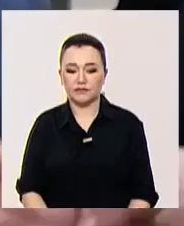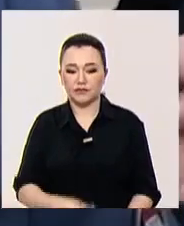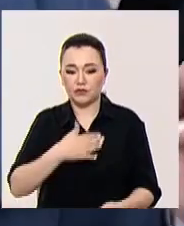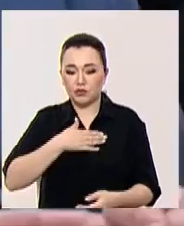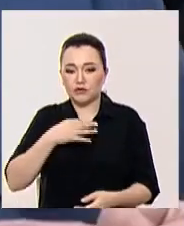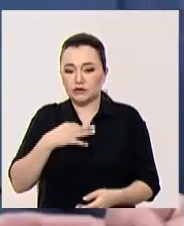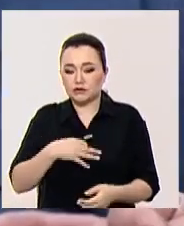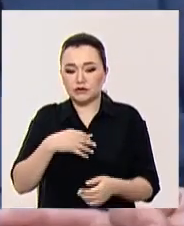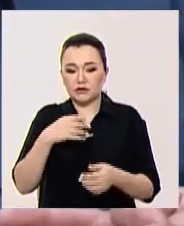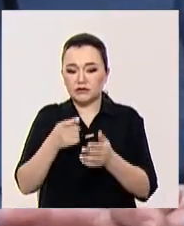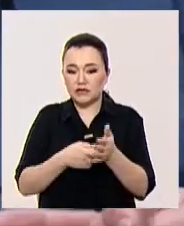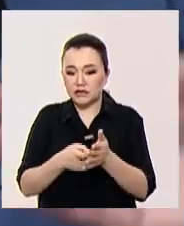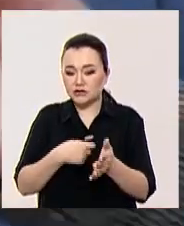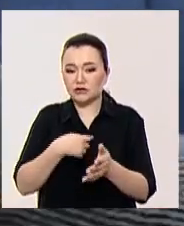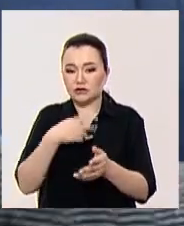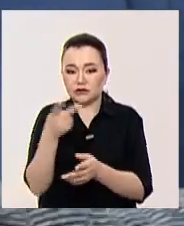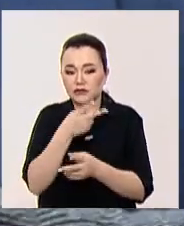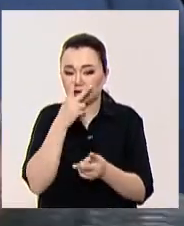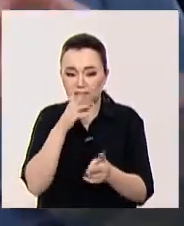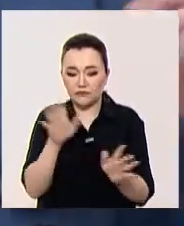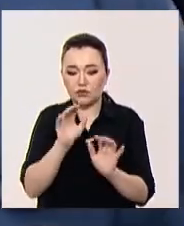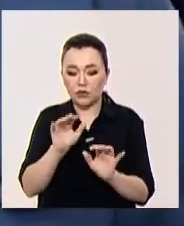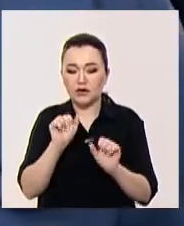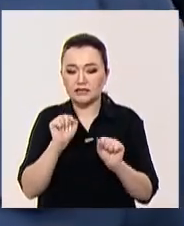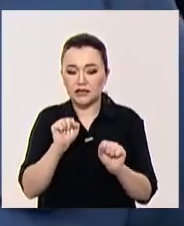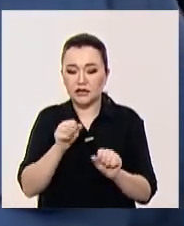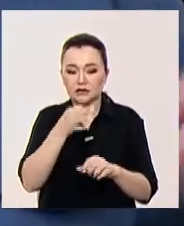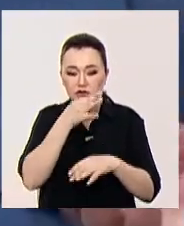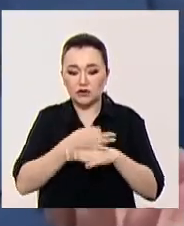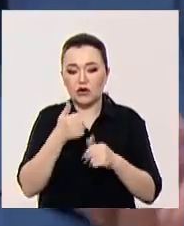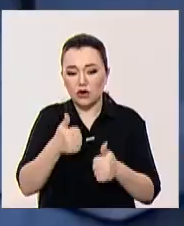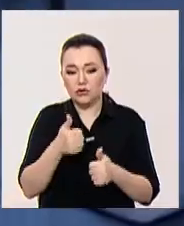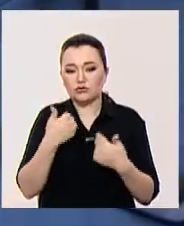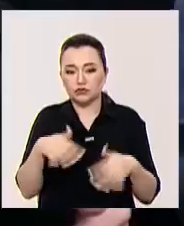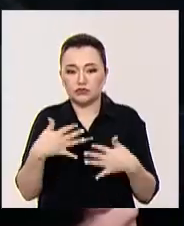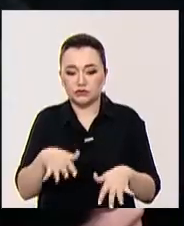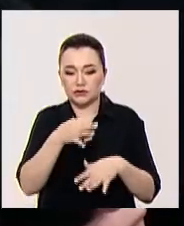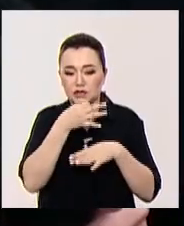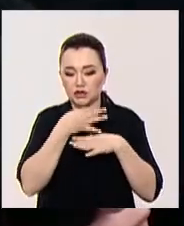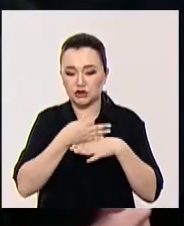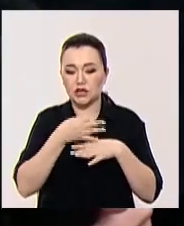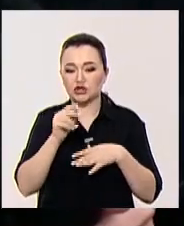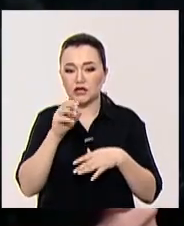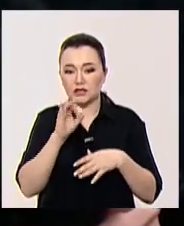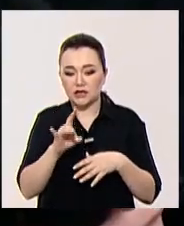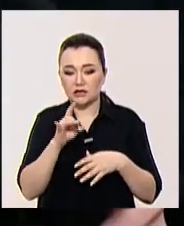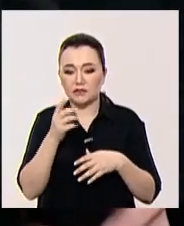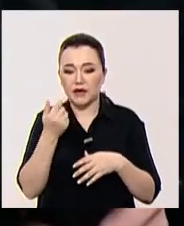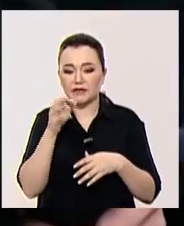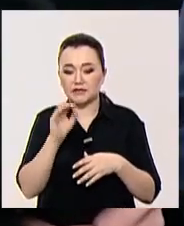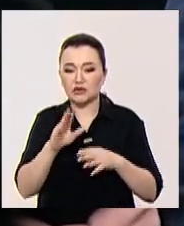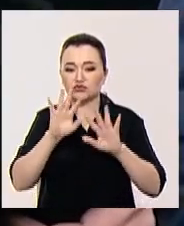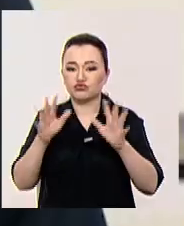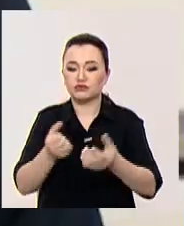Баламды да не тергеушіні көрген жоқпын. Тек адвокат кіреді, жақсы бәрі ана-мынау деп. Жанар Хадирова Байзақ ауданында болған